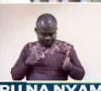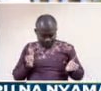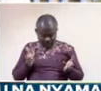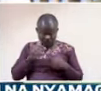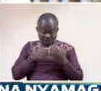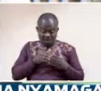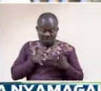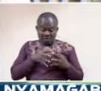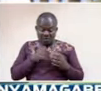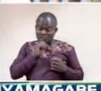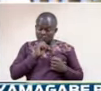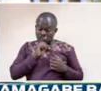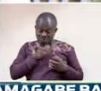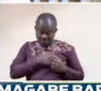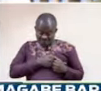nibaguma baboshye